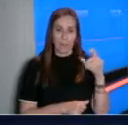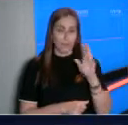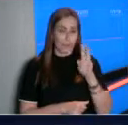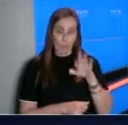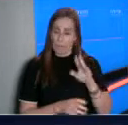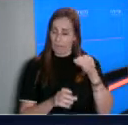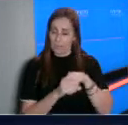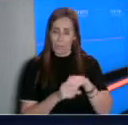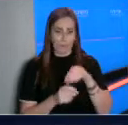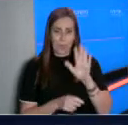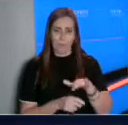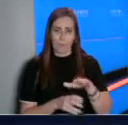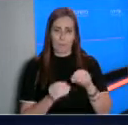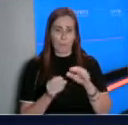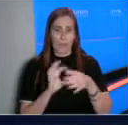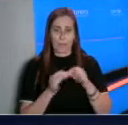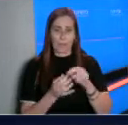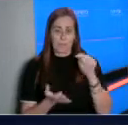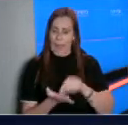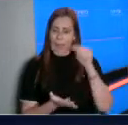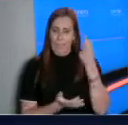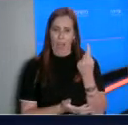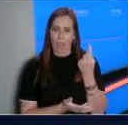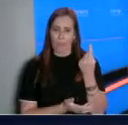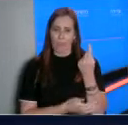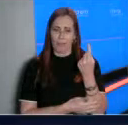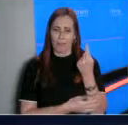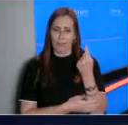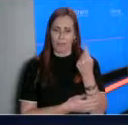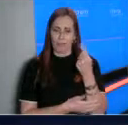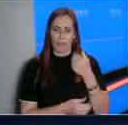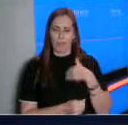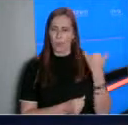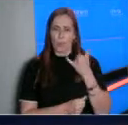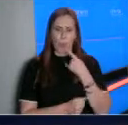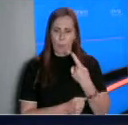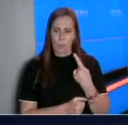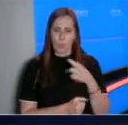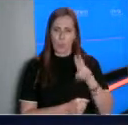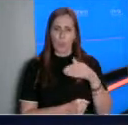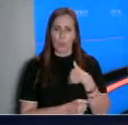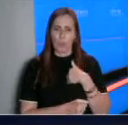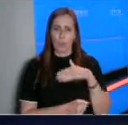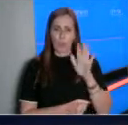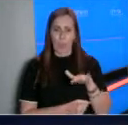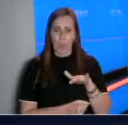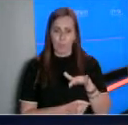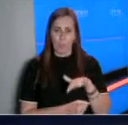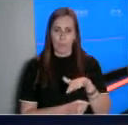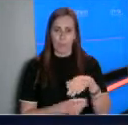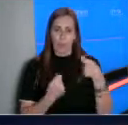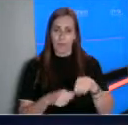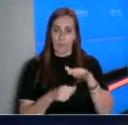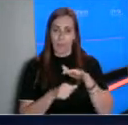ואפשר להצטרף היום דרך האינטרנט בלחיצת כפתור. אנחנו תמיד אומרים, יש לנו גם חברי